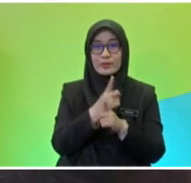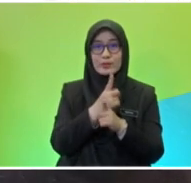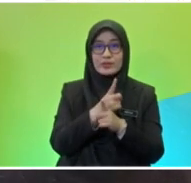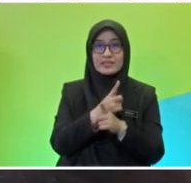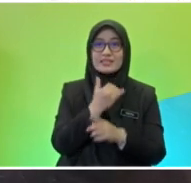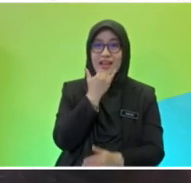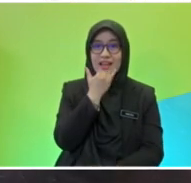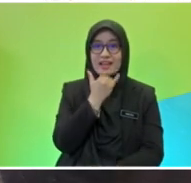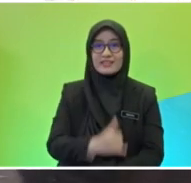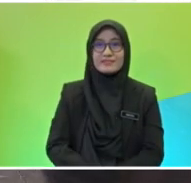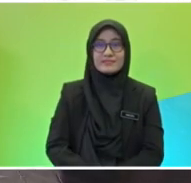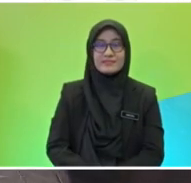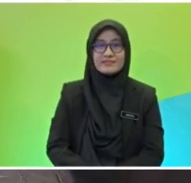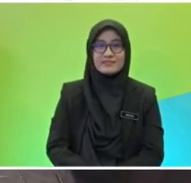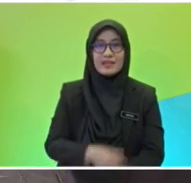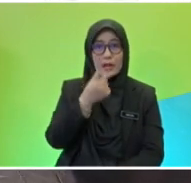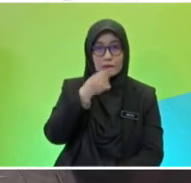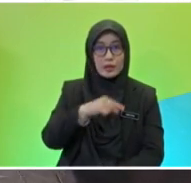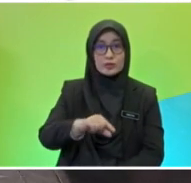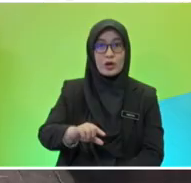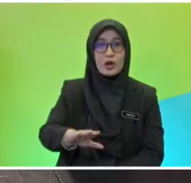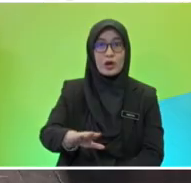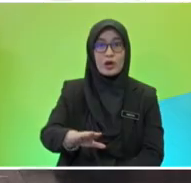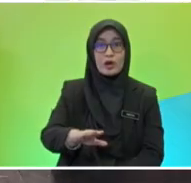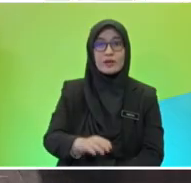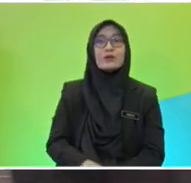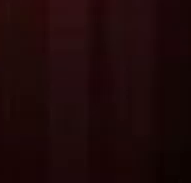sana, betul tak gajah? Mari kita tengok jawapannya. Okey.